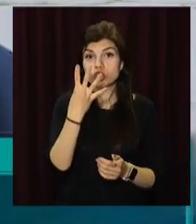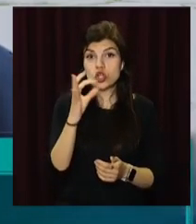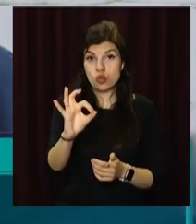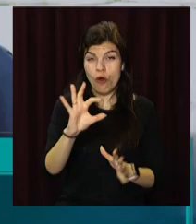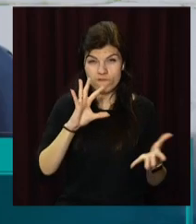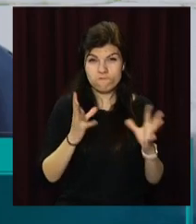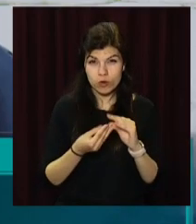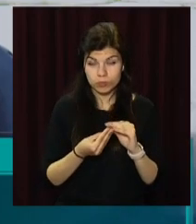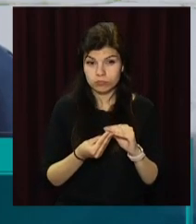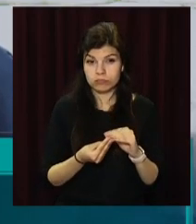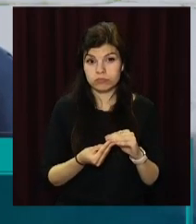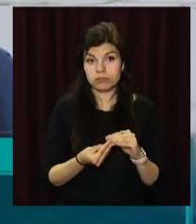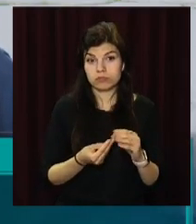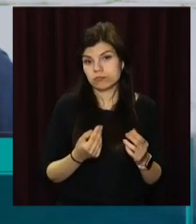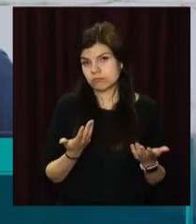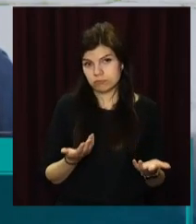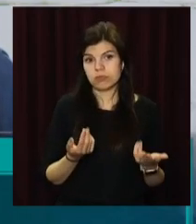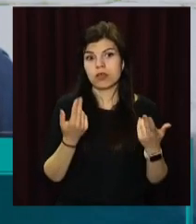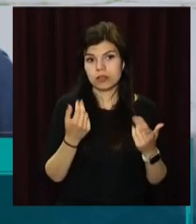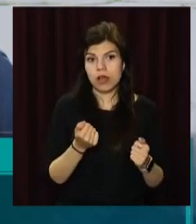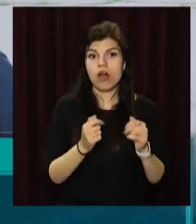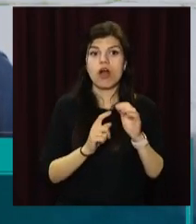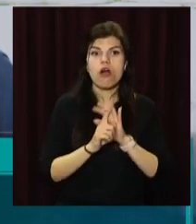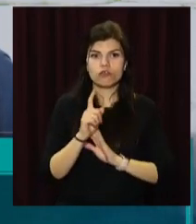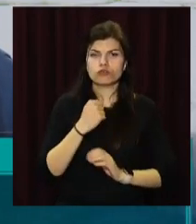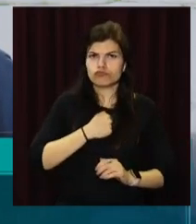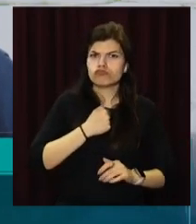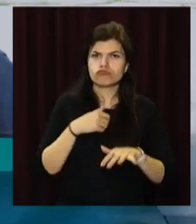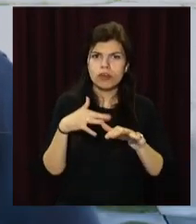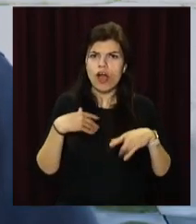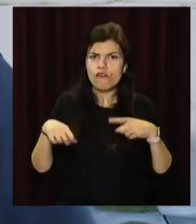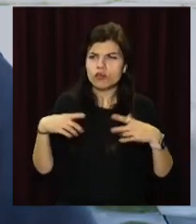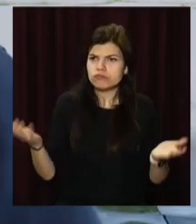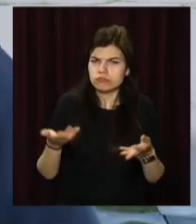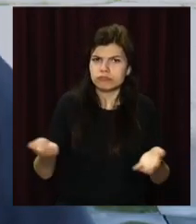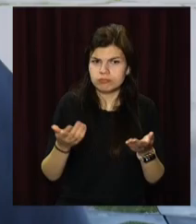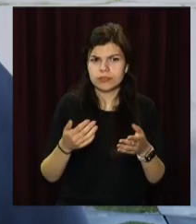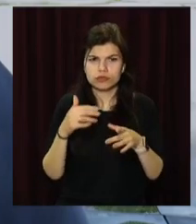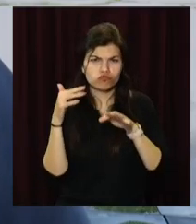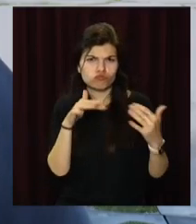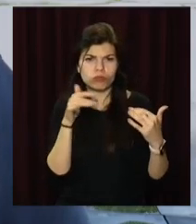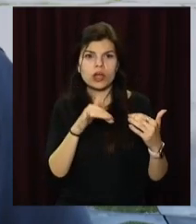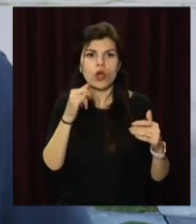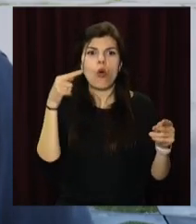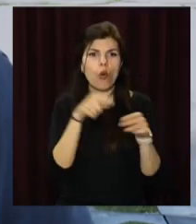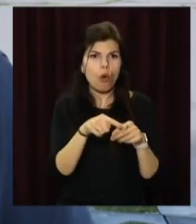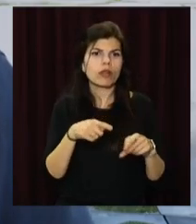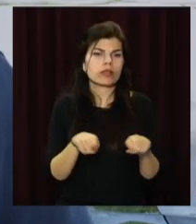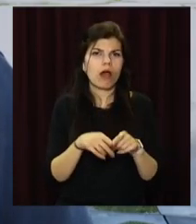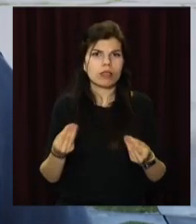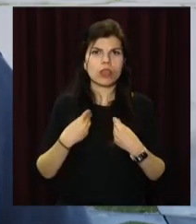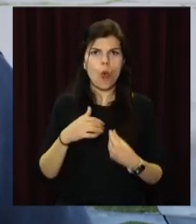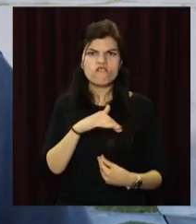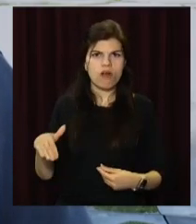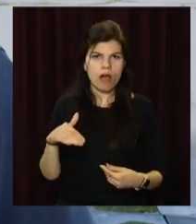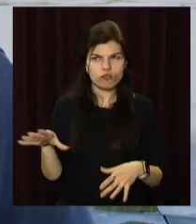4-0, звичайно, почали дуже агресивно, я налаштовував своїх футболістів, звичайно. І гол придав нас такої